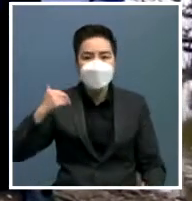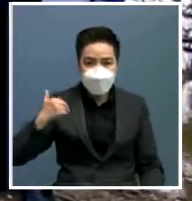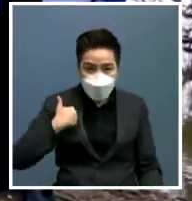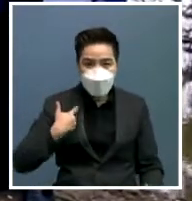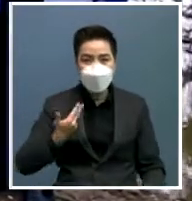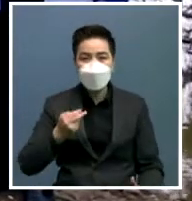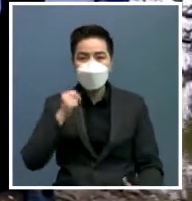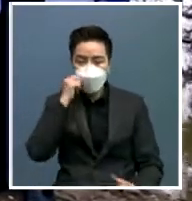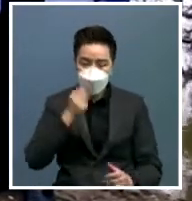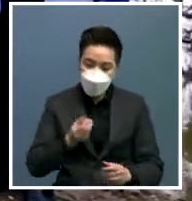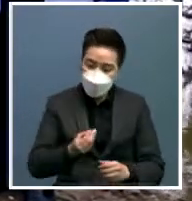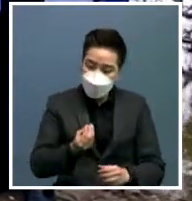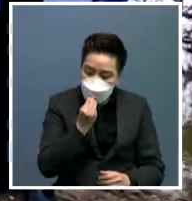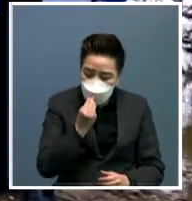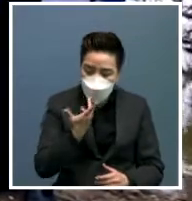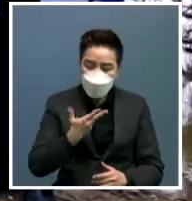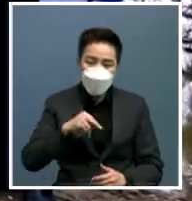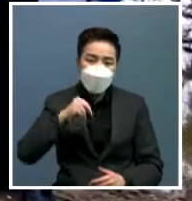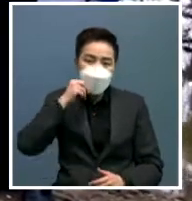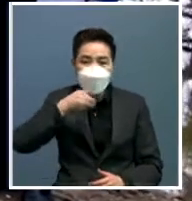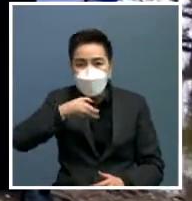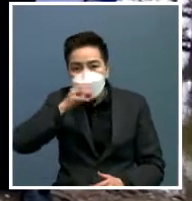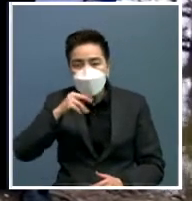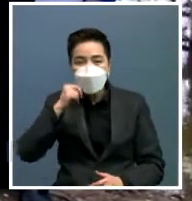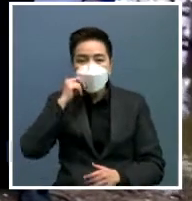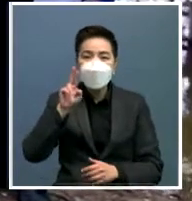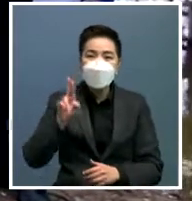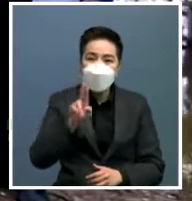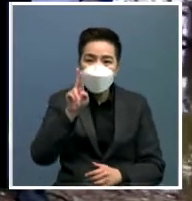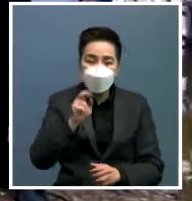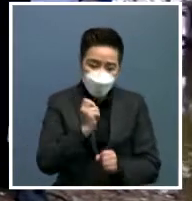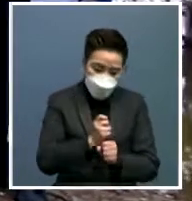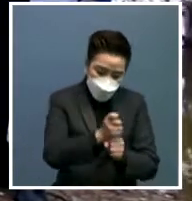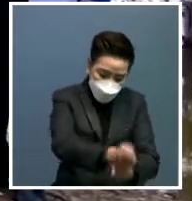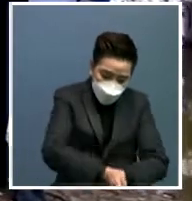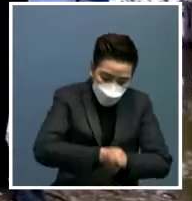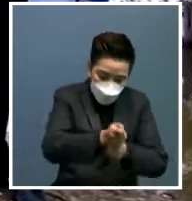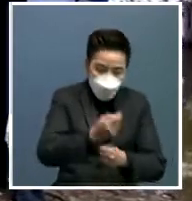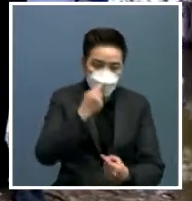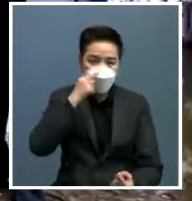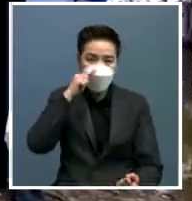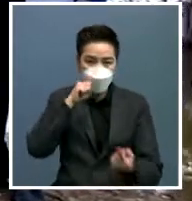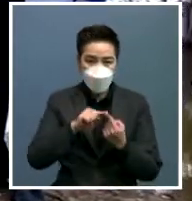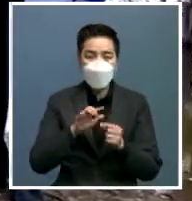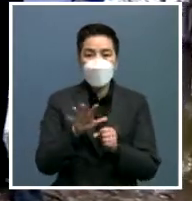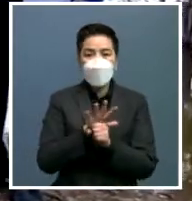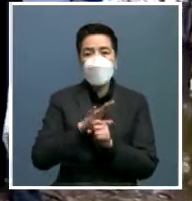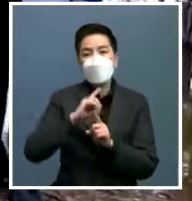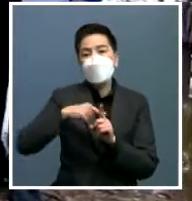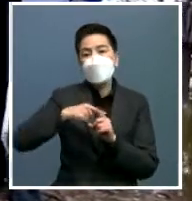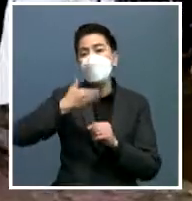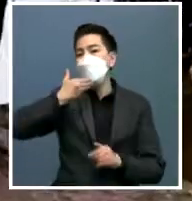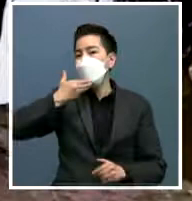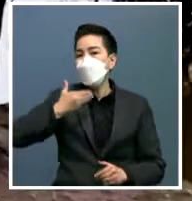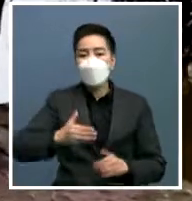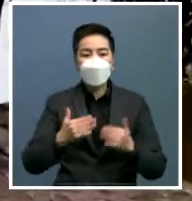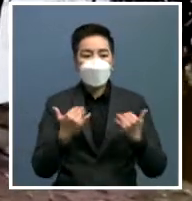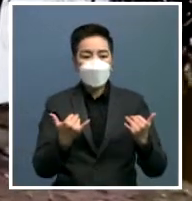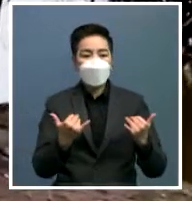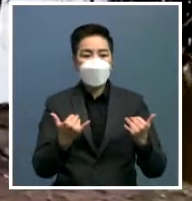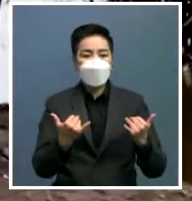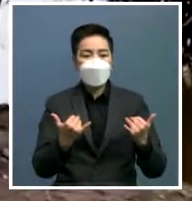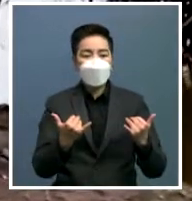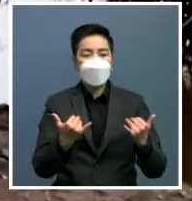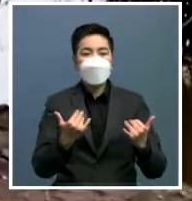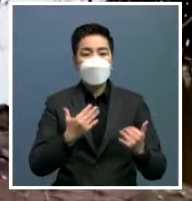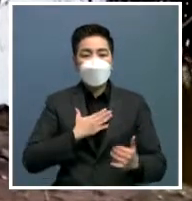ได้มีน้ำเพื่ออุปโภคบริโภคและทำการเกษตรตามความต้องการอย่างพอเพียงในทุกฤดูกาลด้วย